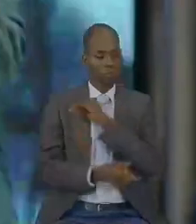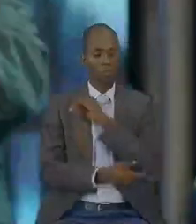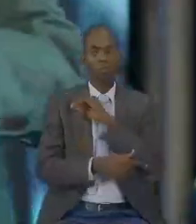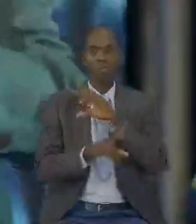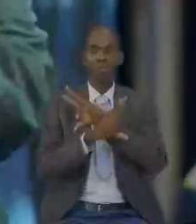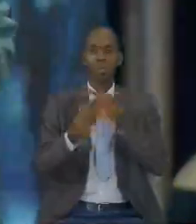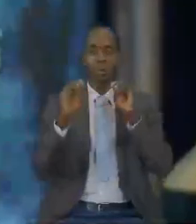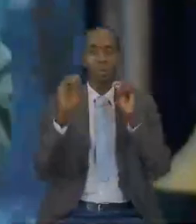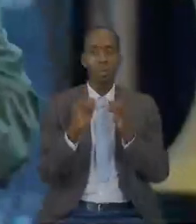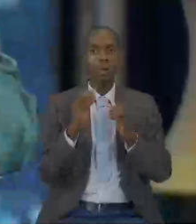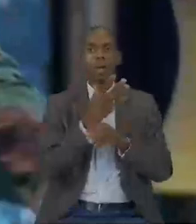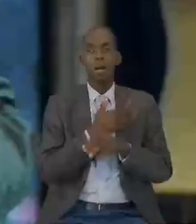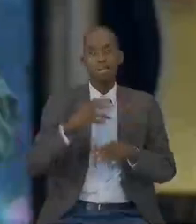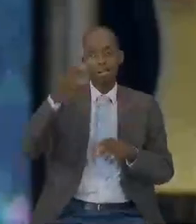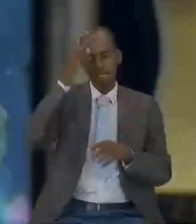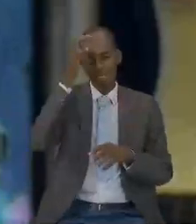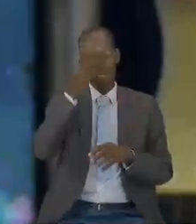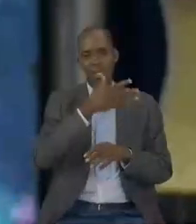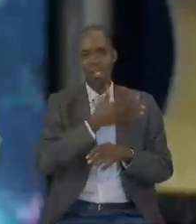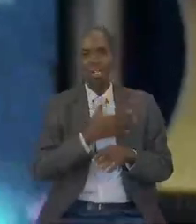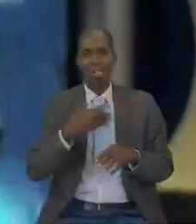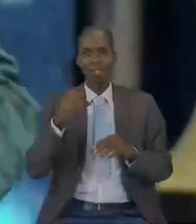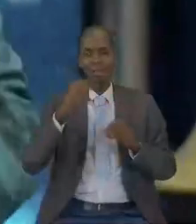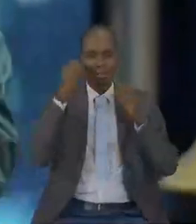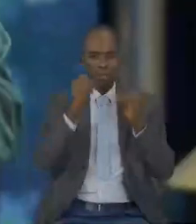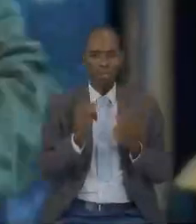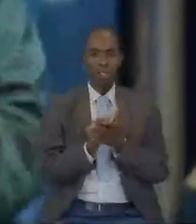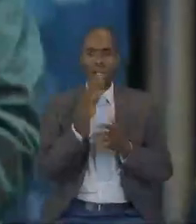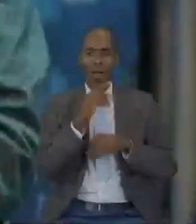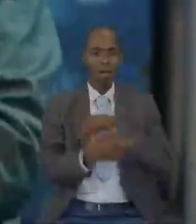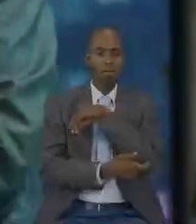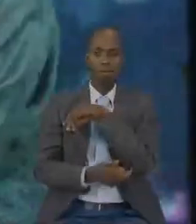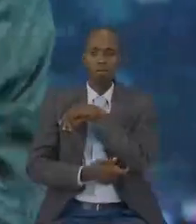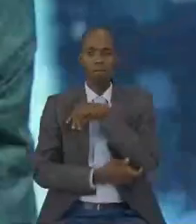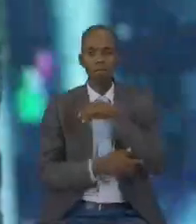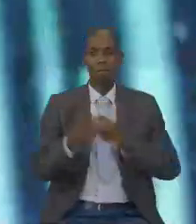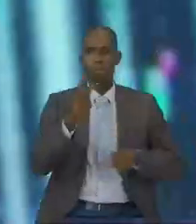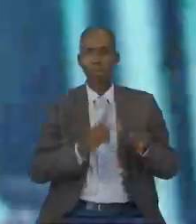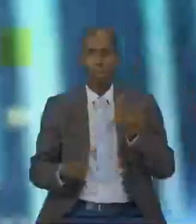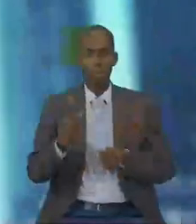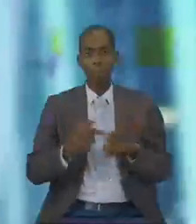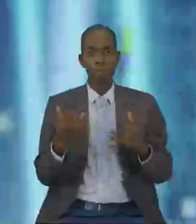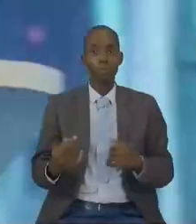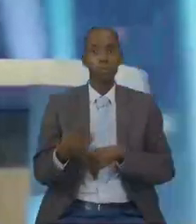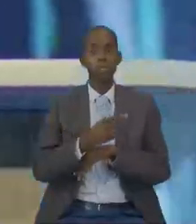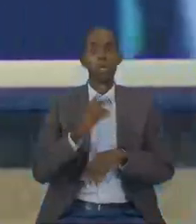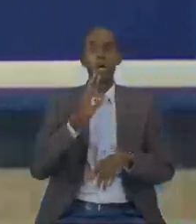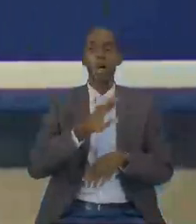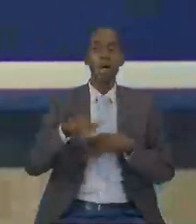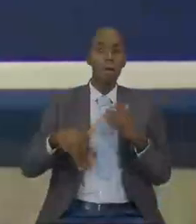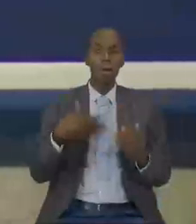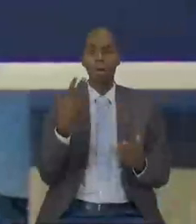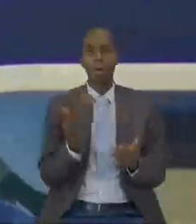seront plus, la tentation ne sera plus. Et le Satan, les démons qui tentent les gens